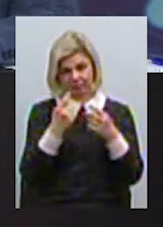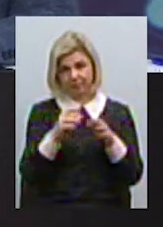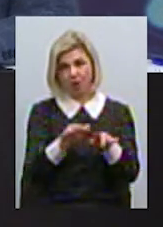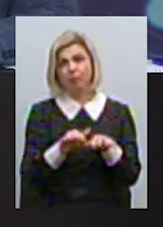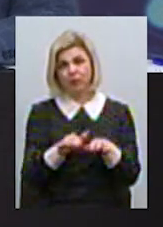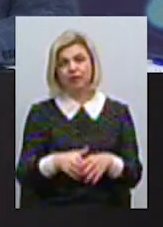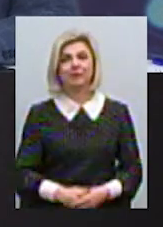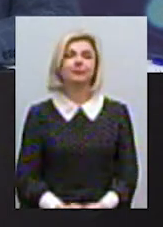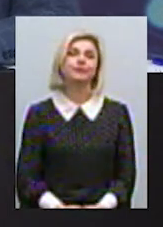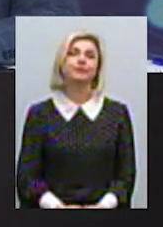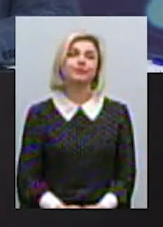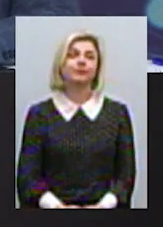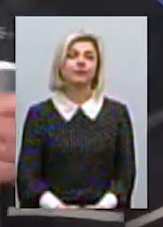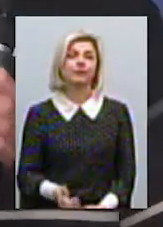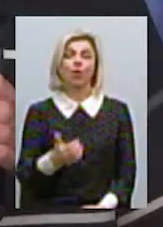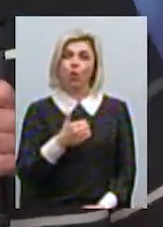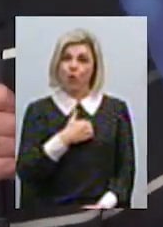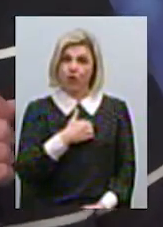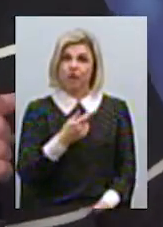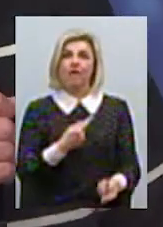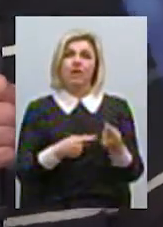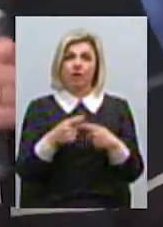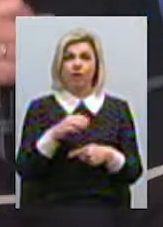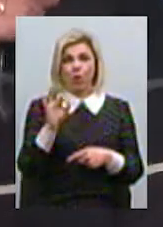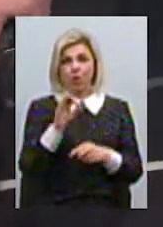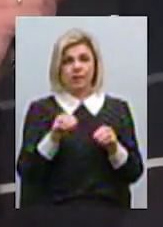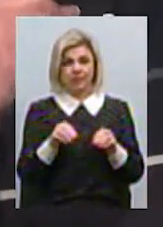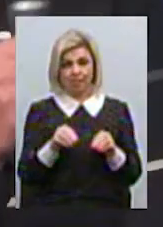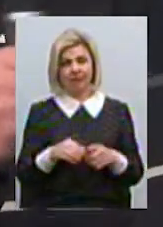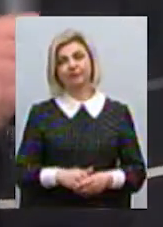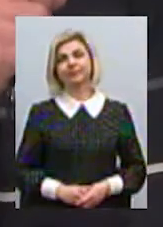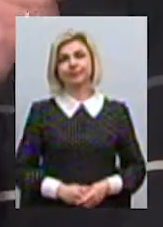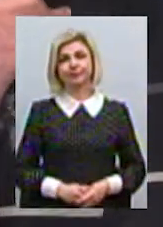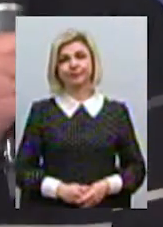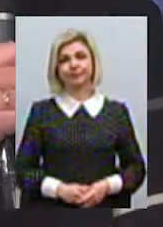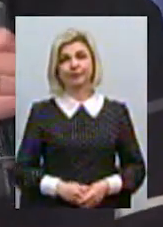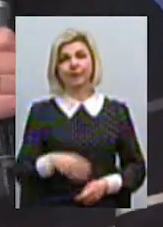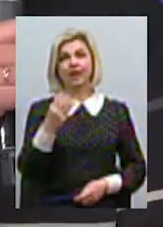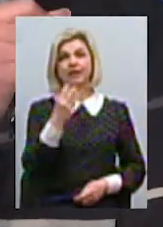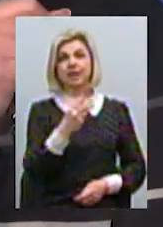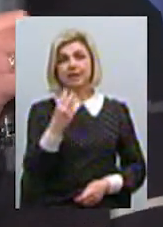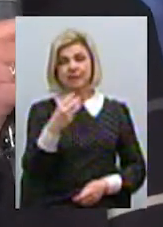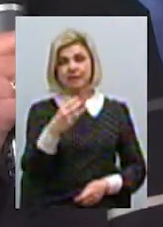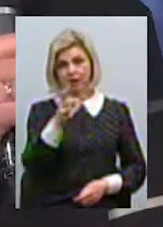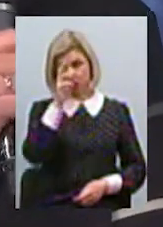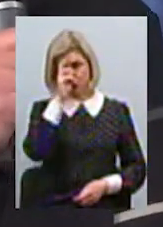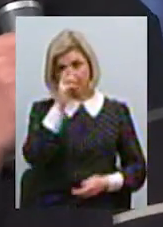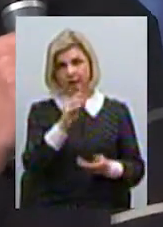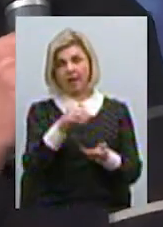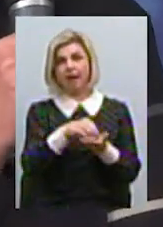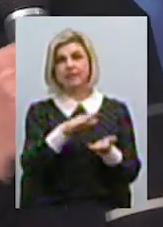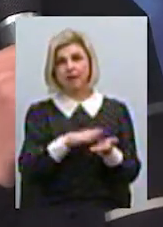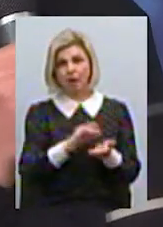ласка. Хочу повернутись до землі. Наталія Чкалова, будь ласка. 30 державних